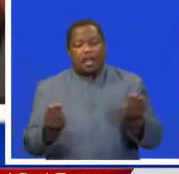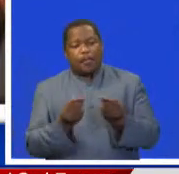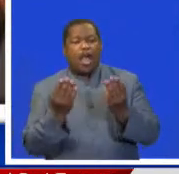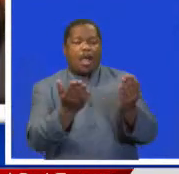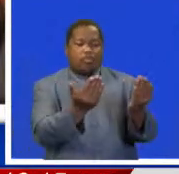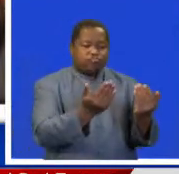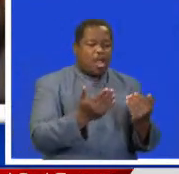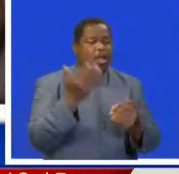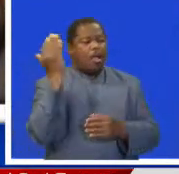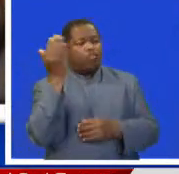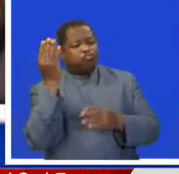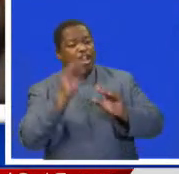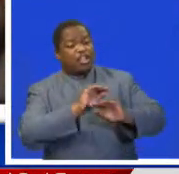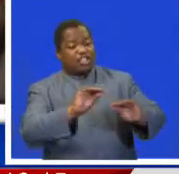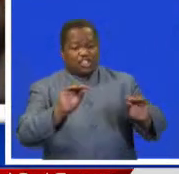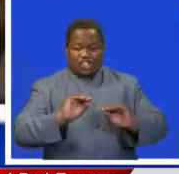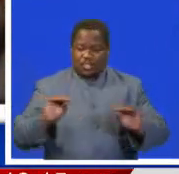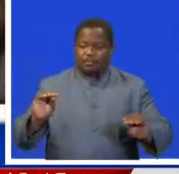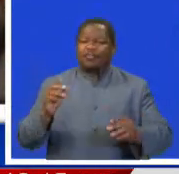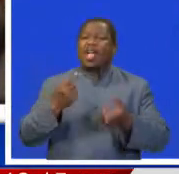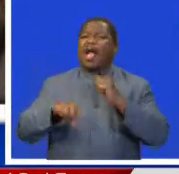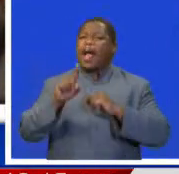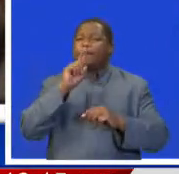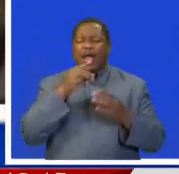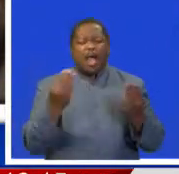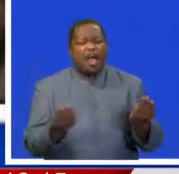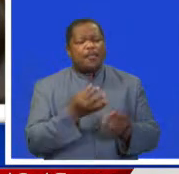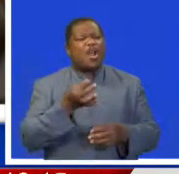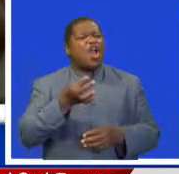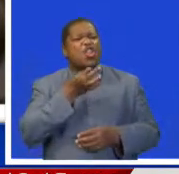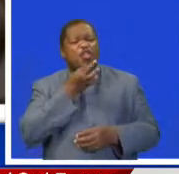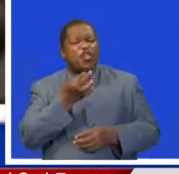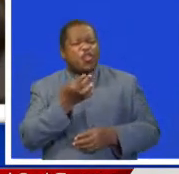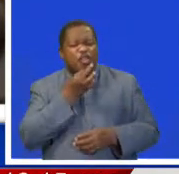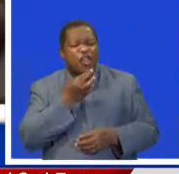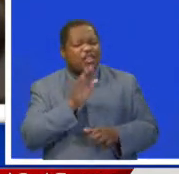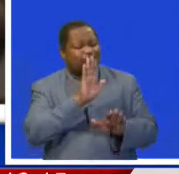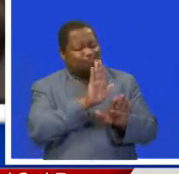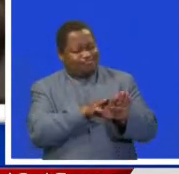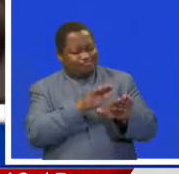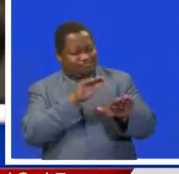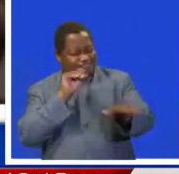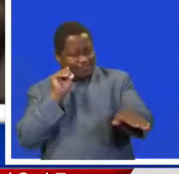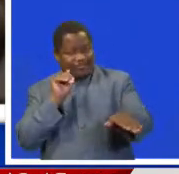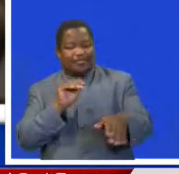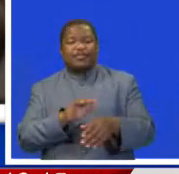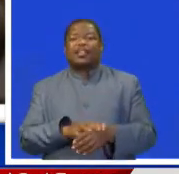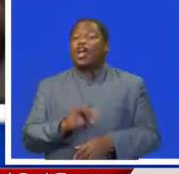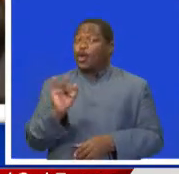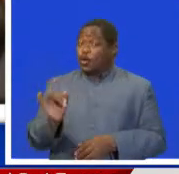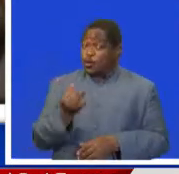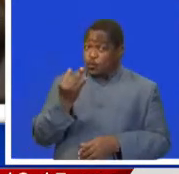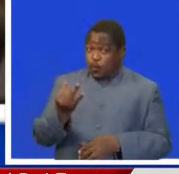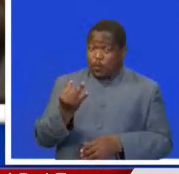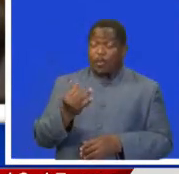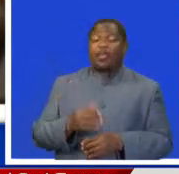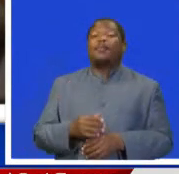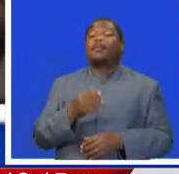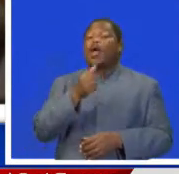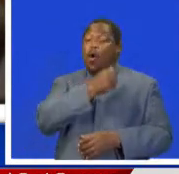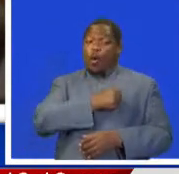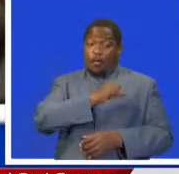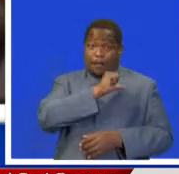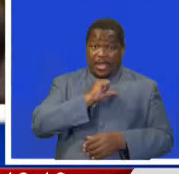labasha. Nasiphindze futhi sithi akutiwe esibhedlela. Uyefika umuntu lomusha etele